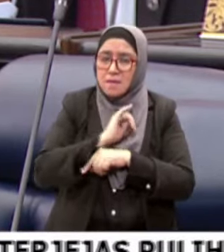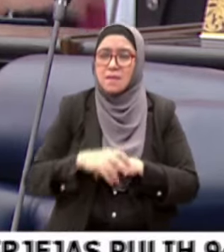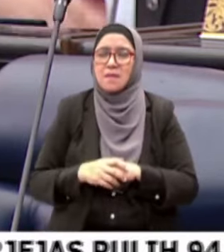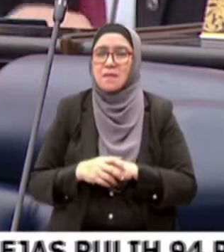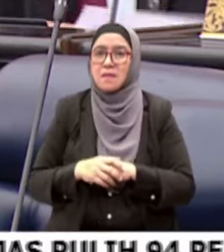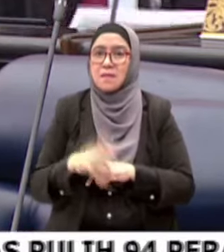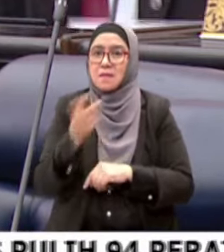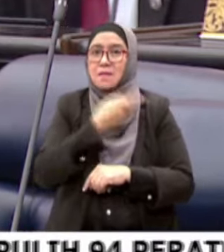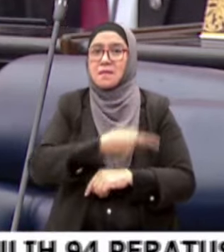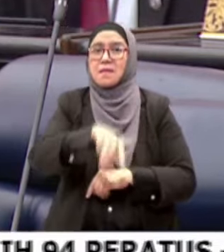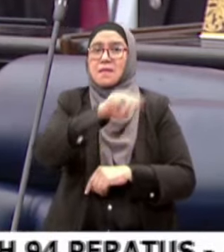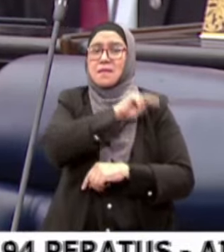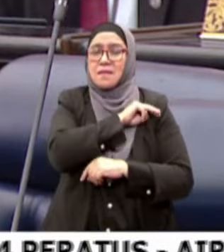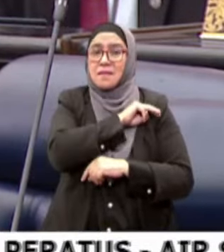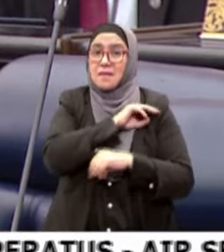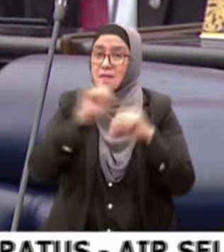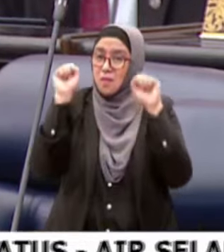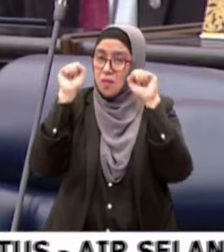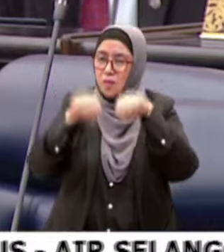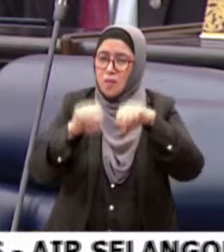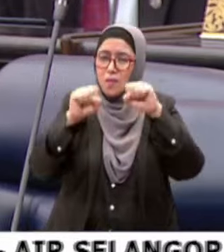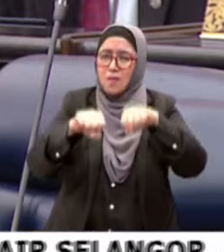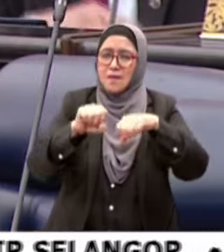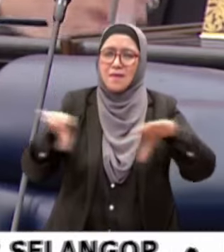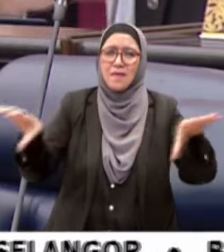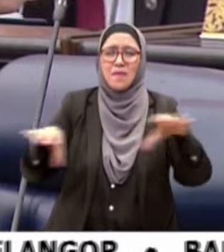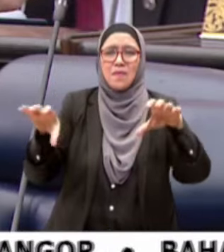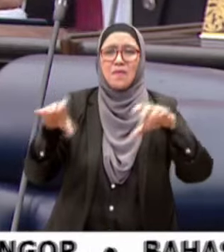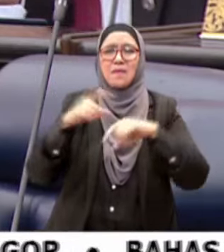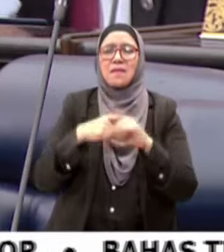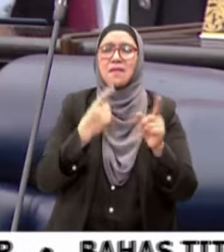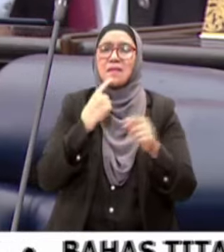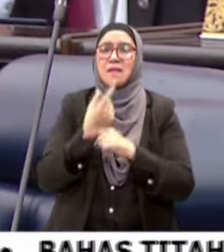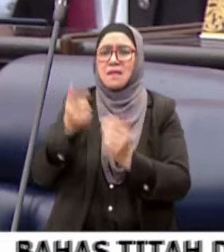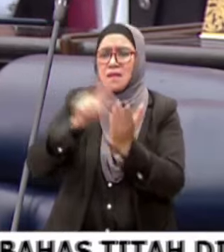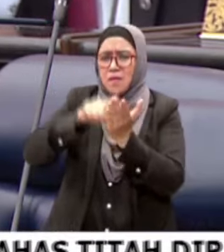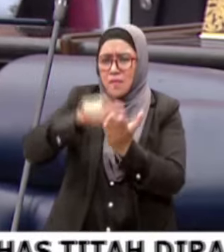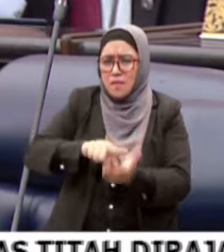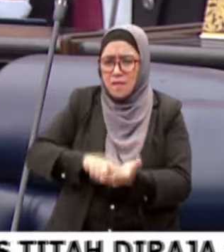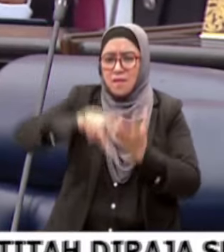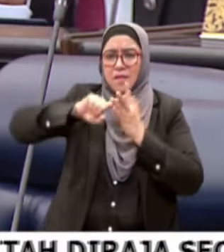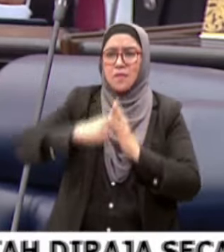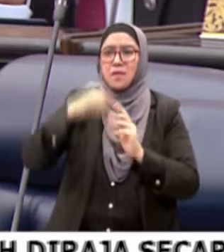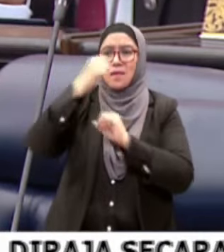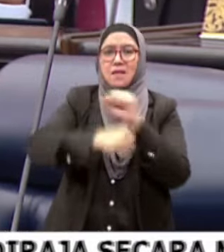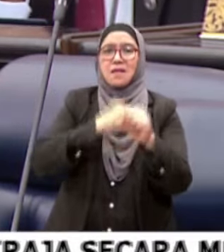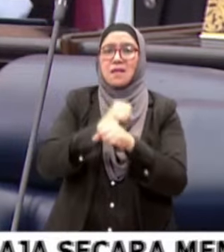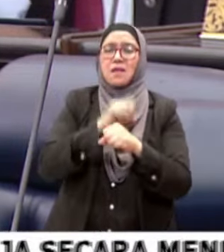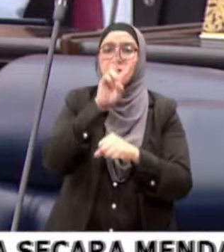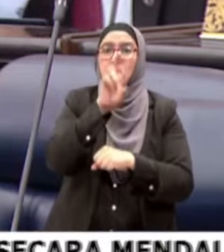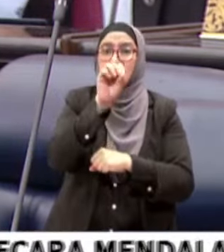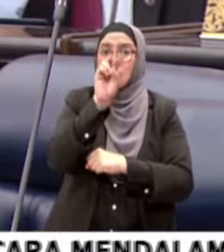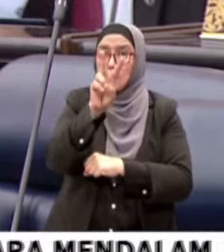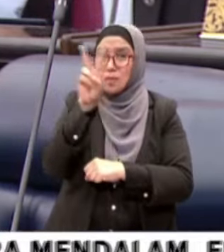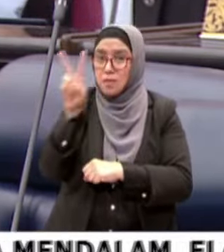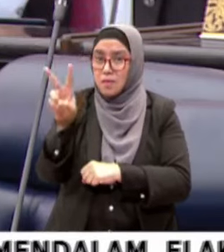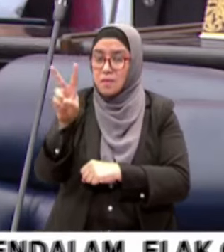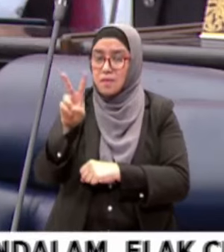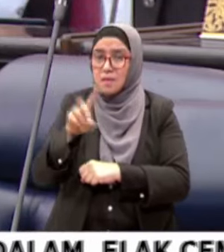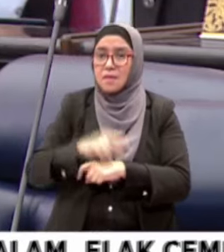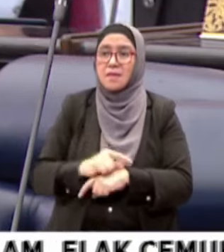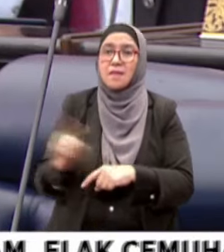boleh membuat laporan untuk bermula pada 2022 mana-mana pelaporan